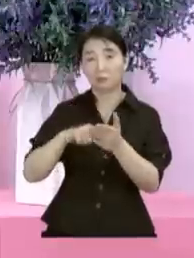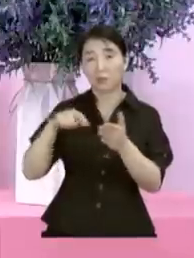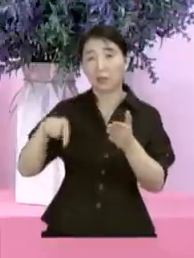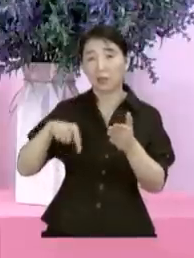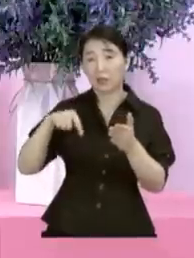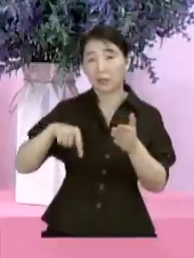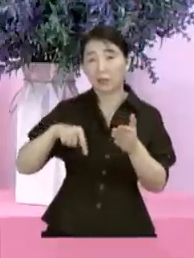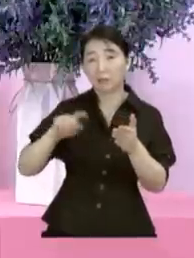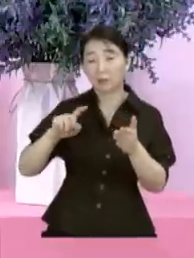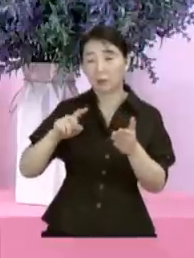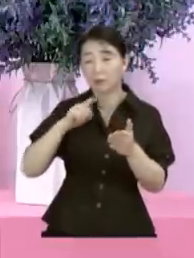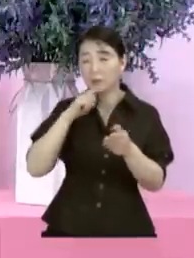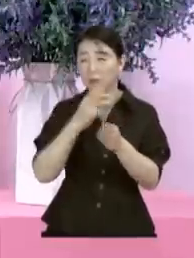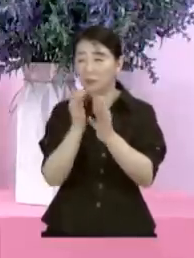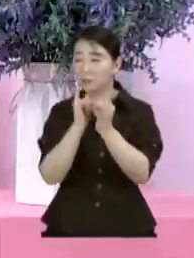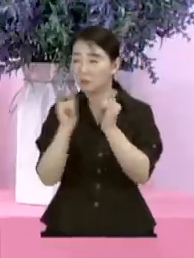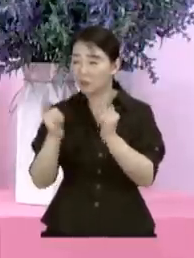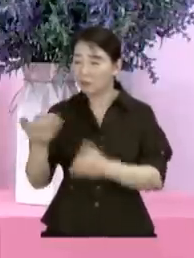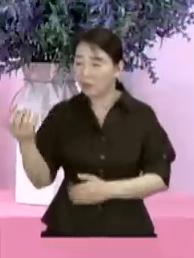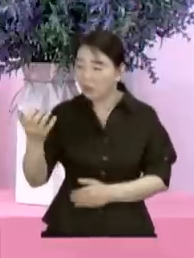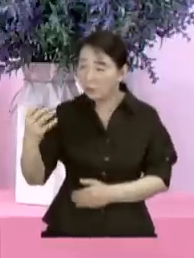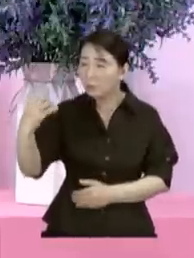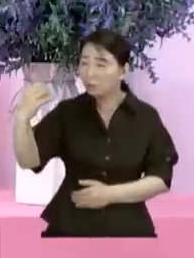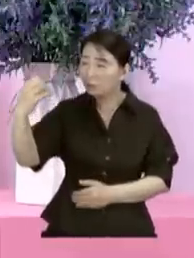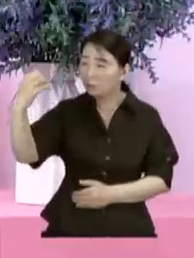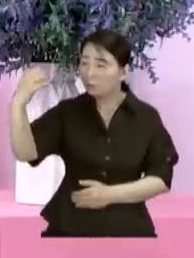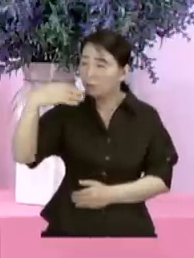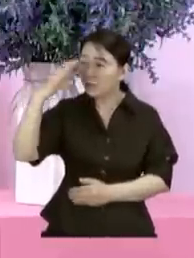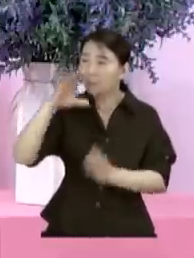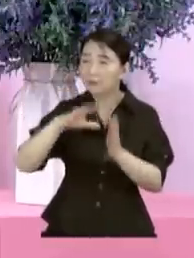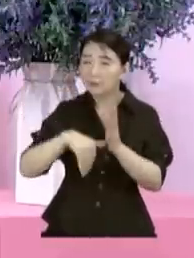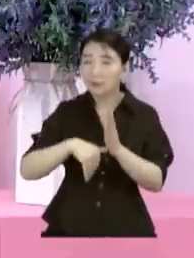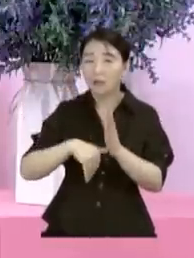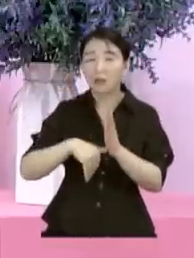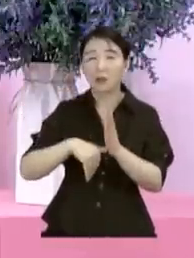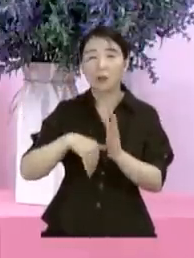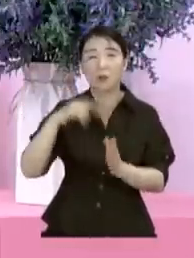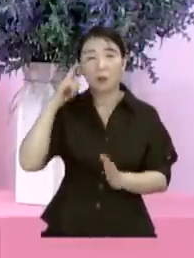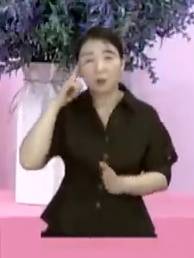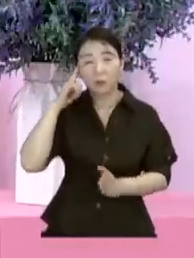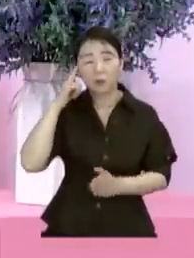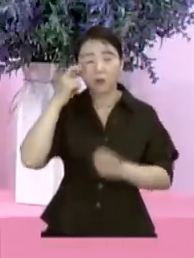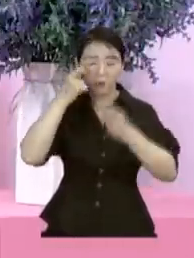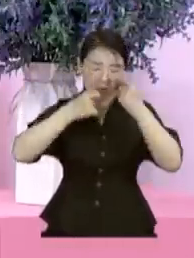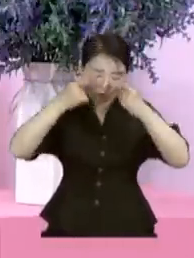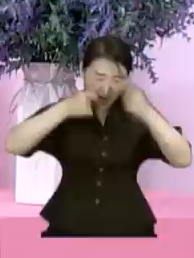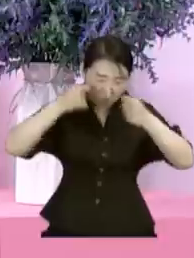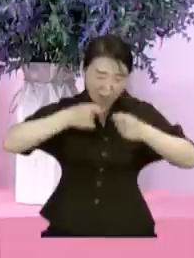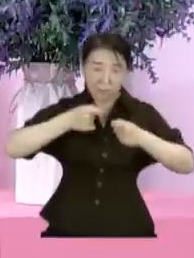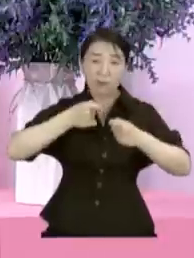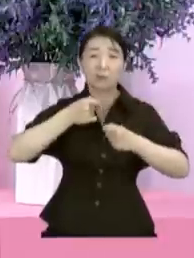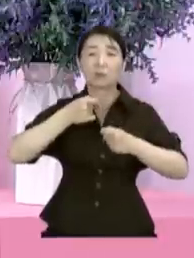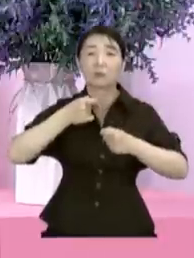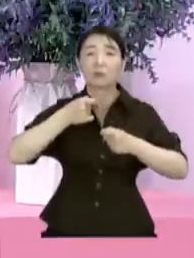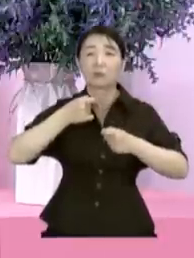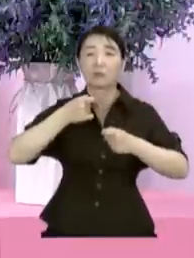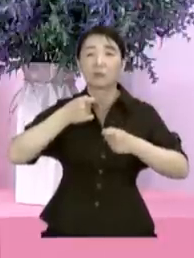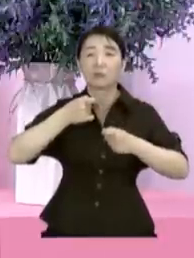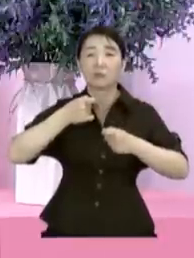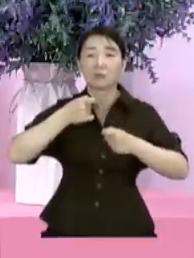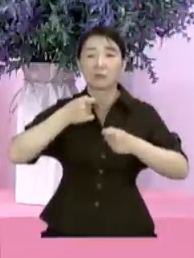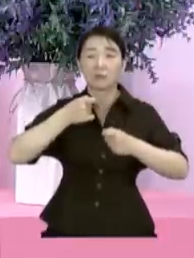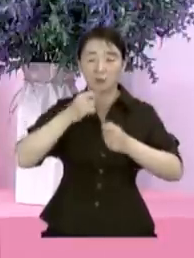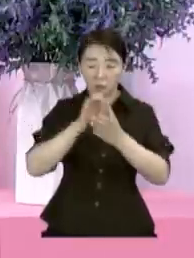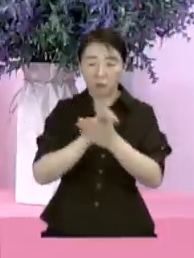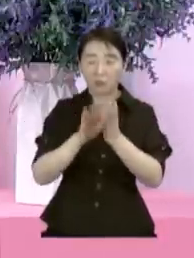속에 정말 그 탈북민의 아픔을 얘기하면서 그런데 하면서 막 통곡하면서 기도하는데 하나님이 말씀하시는